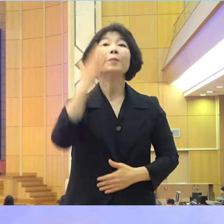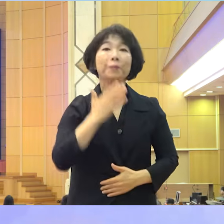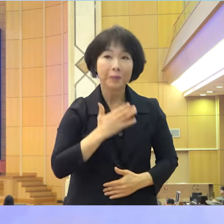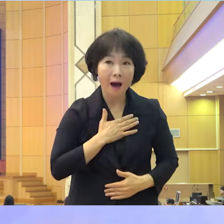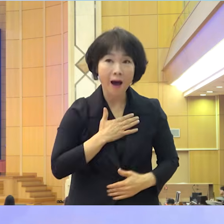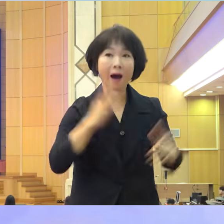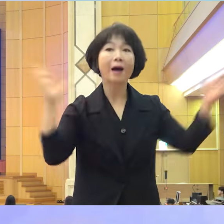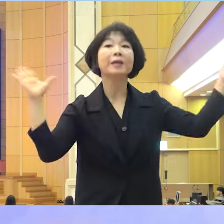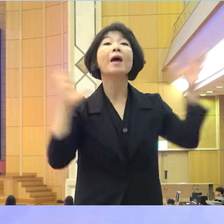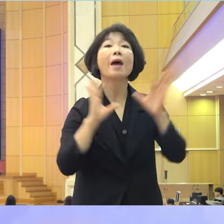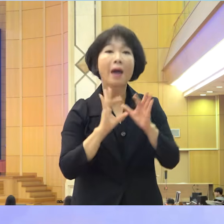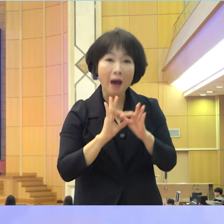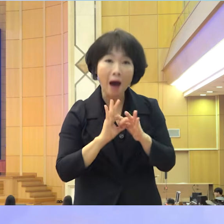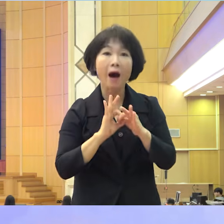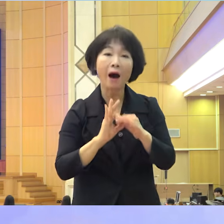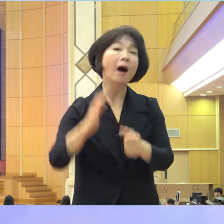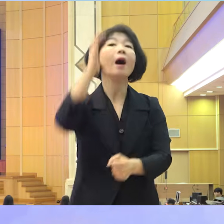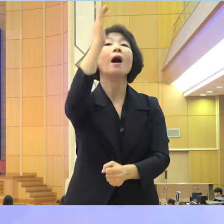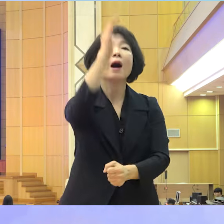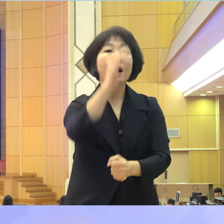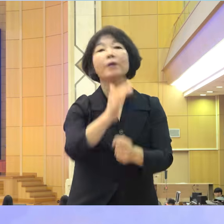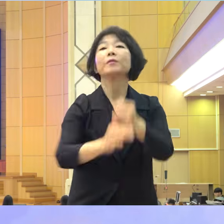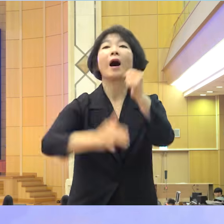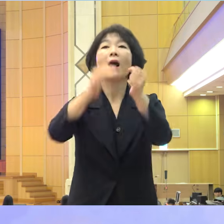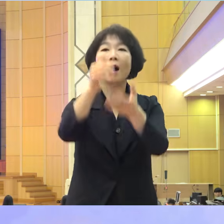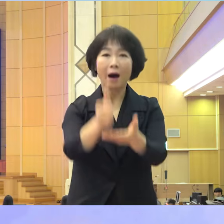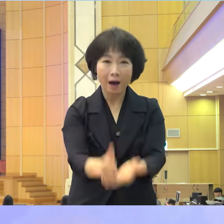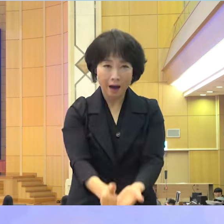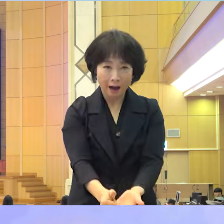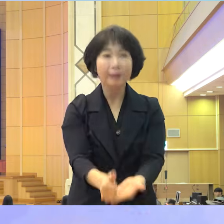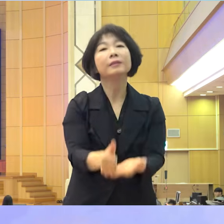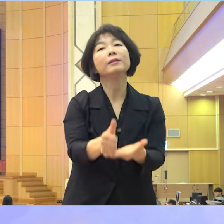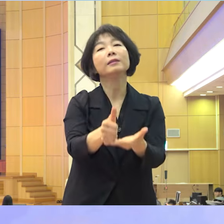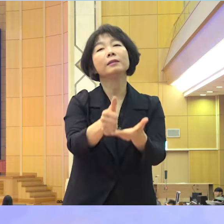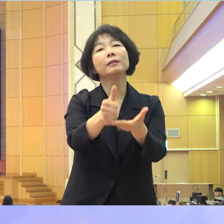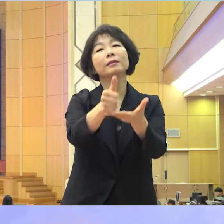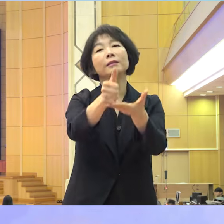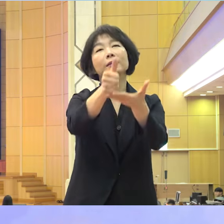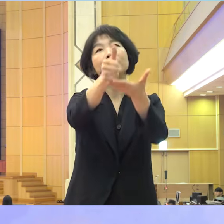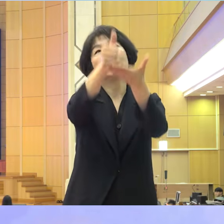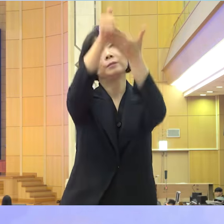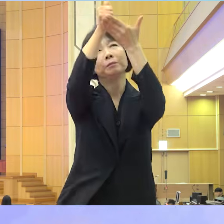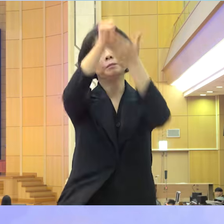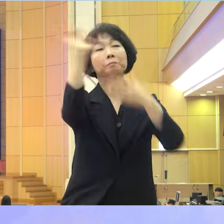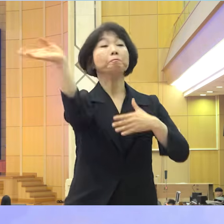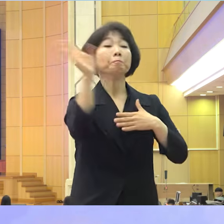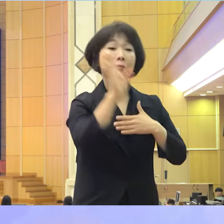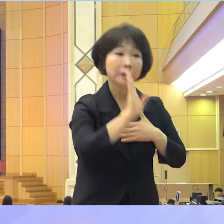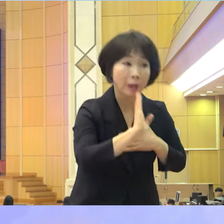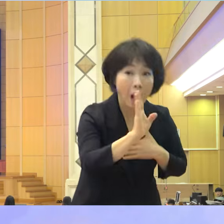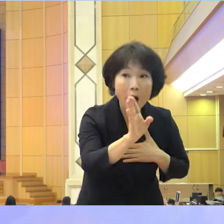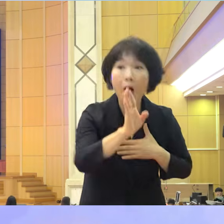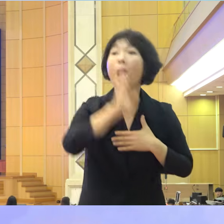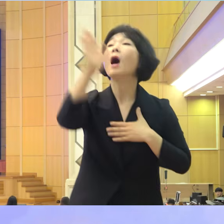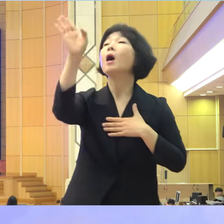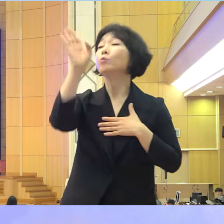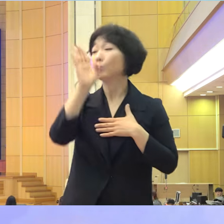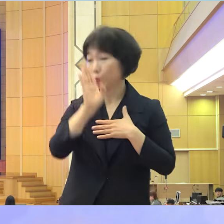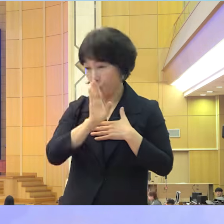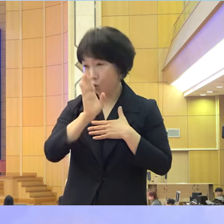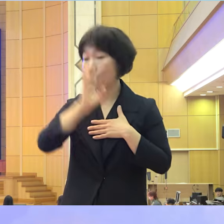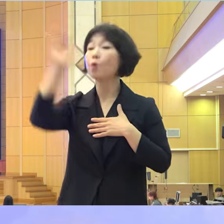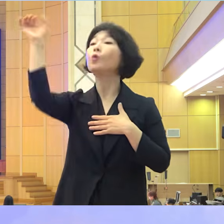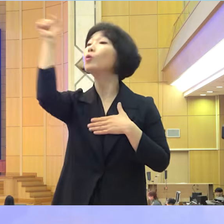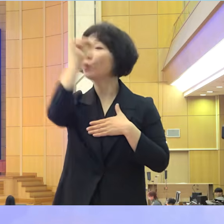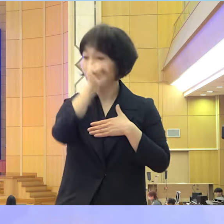좋으신 나의 하나. 참 좋으신 나의 하나님, 참